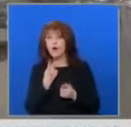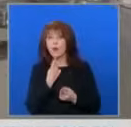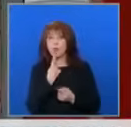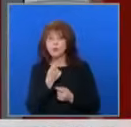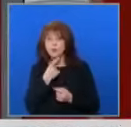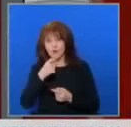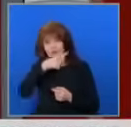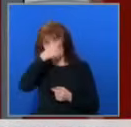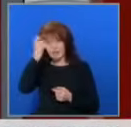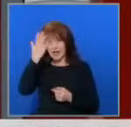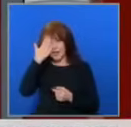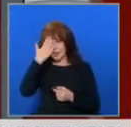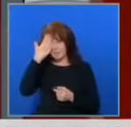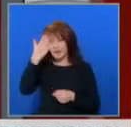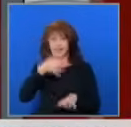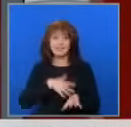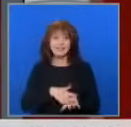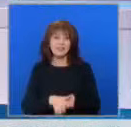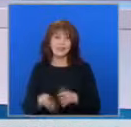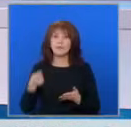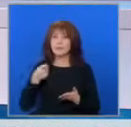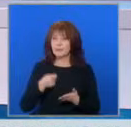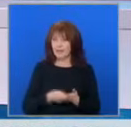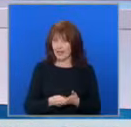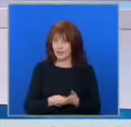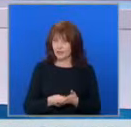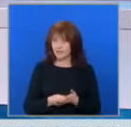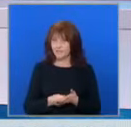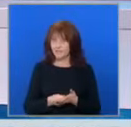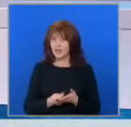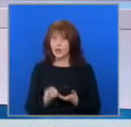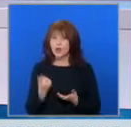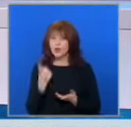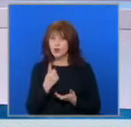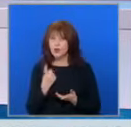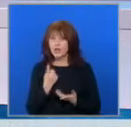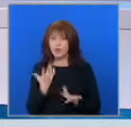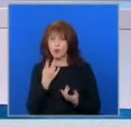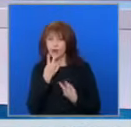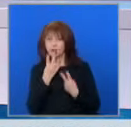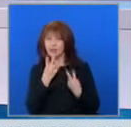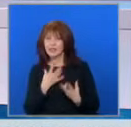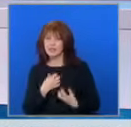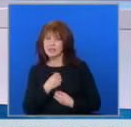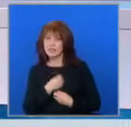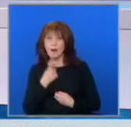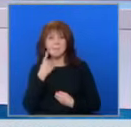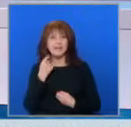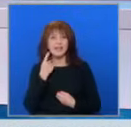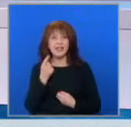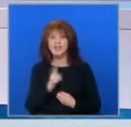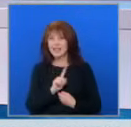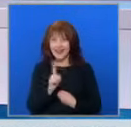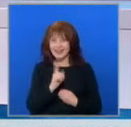и по-справедлива система на заплащане. И още една тенденция, която следим с тревога. Младежите, които